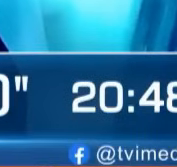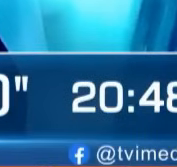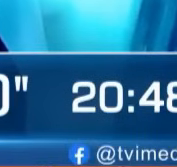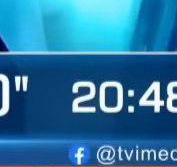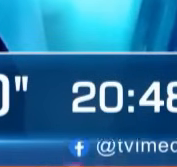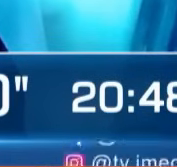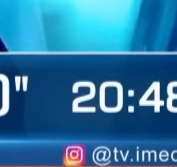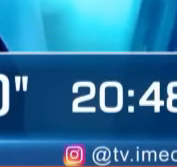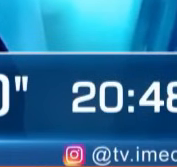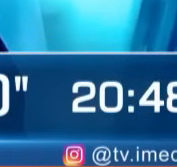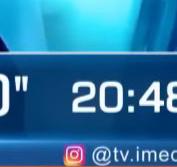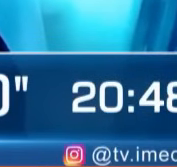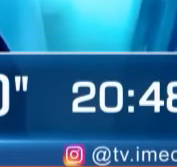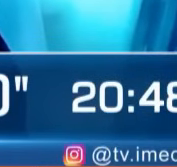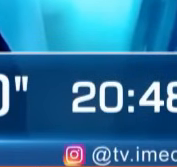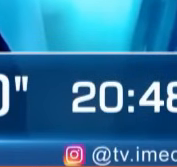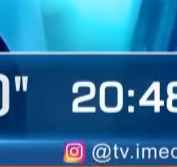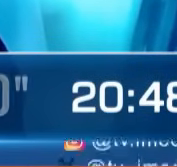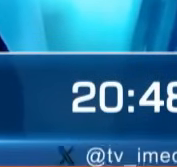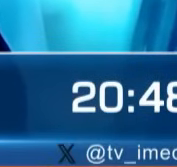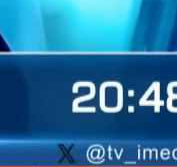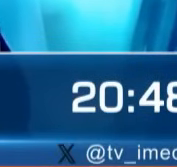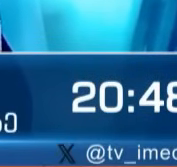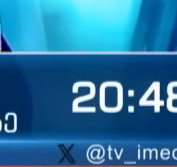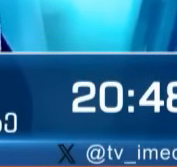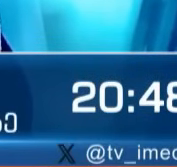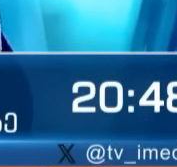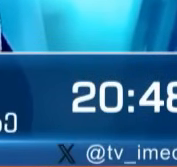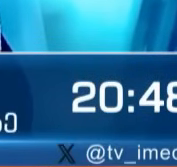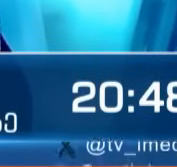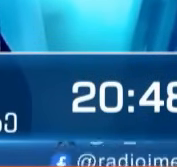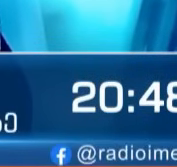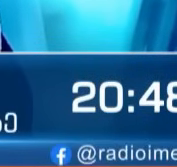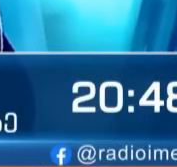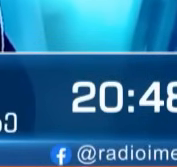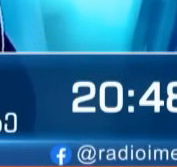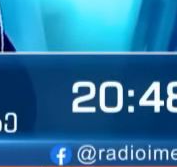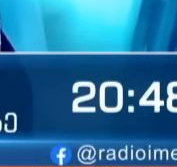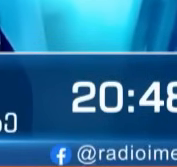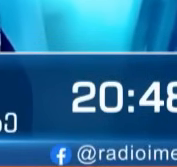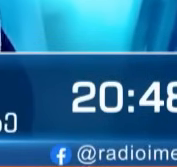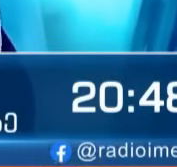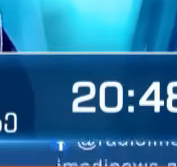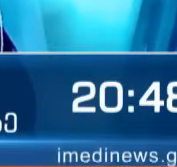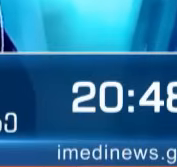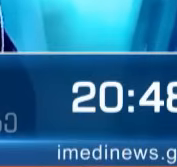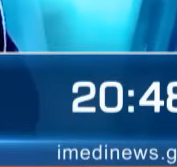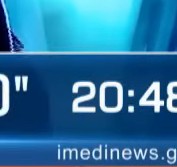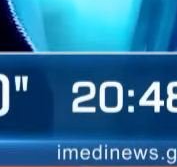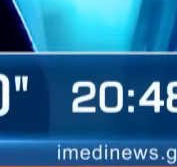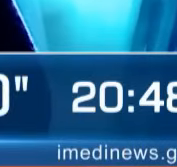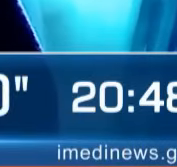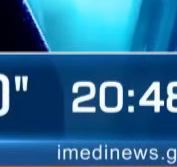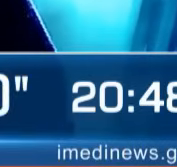ადასტურებენ. Მე როგორც გავიგე, ის იქნება ძალიან ასე ვთქვათ აქტიური